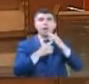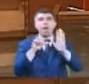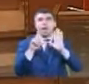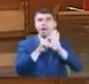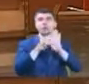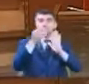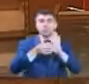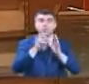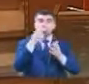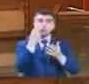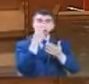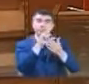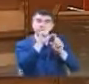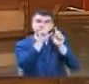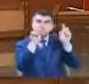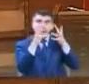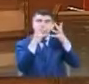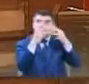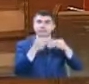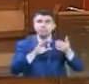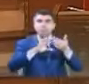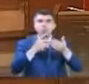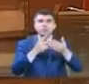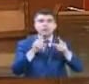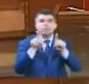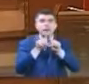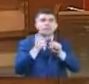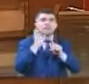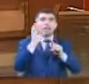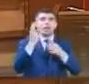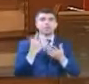ان هذا المرسوم مشؤوم وهذا فيه الحكومه هذا